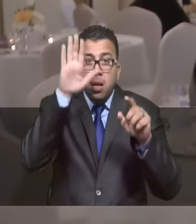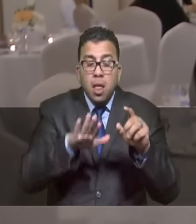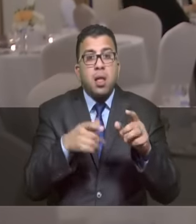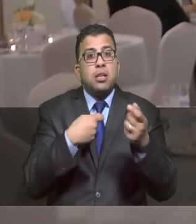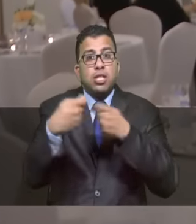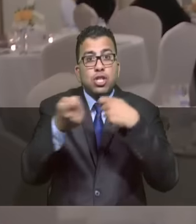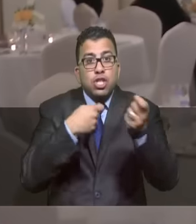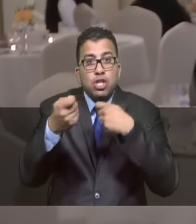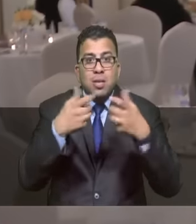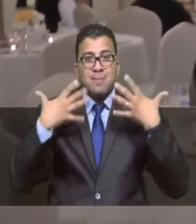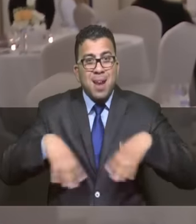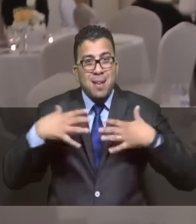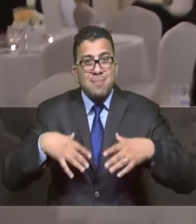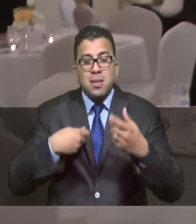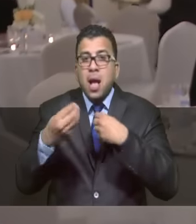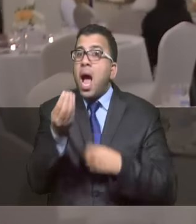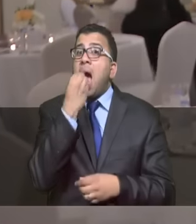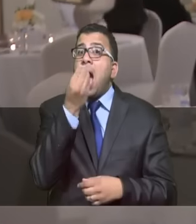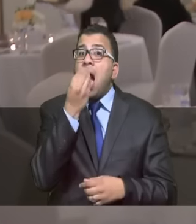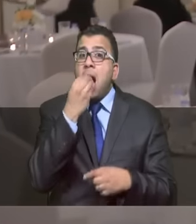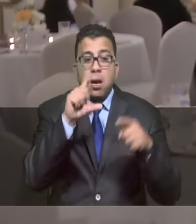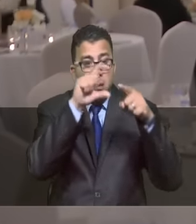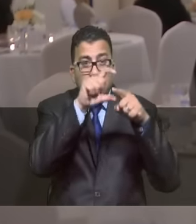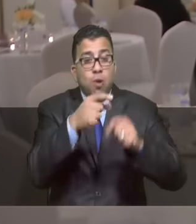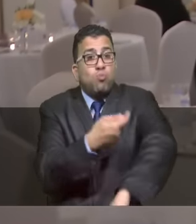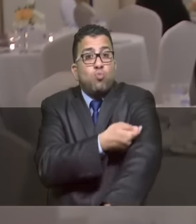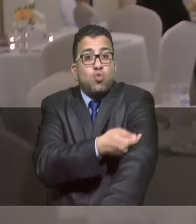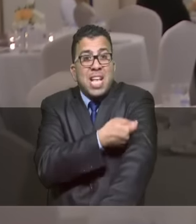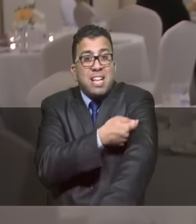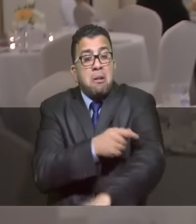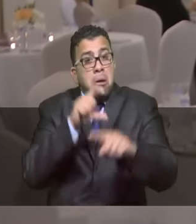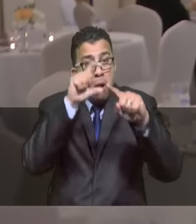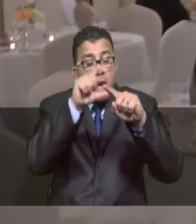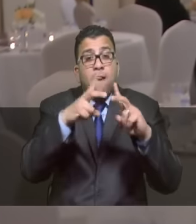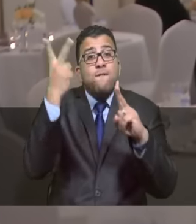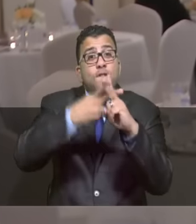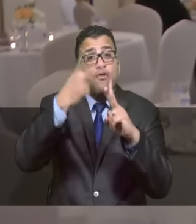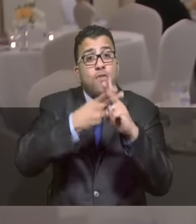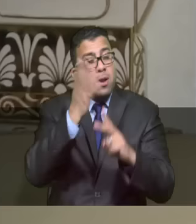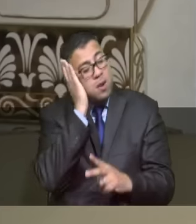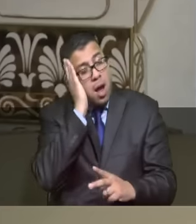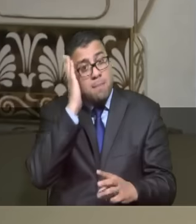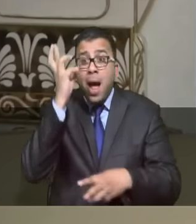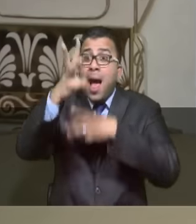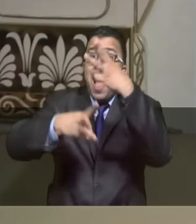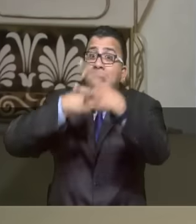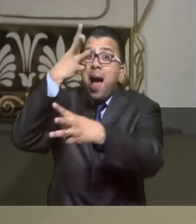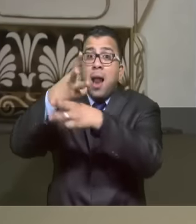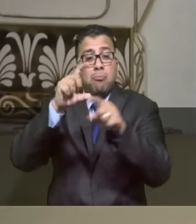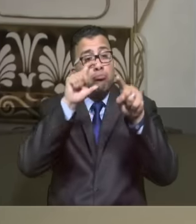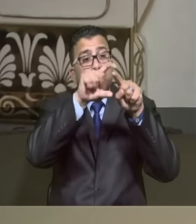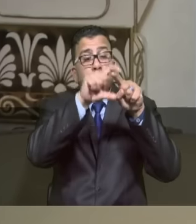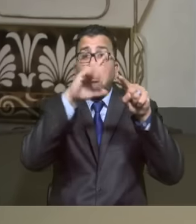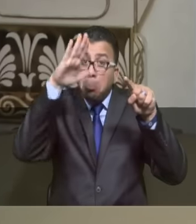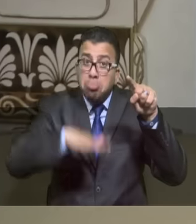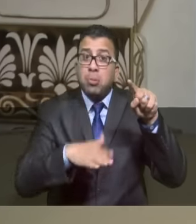المتاجر التجزئة، إن كان من مطاعم، إن كان من مستشفيات، إن كان من أوتيلات حول العالم. الهدف أنه